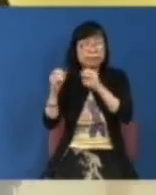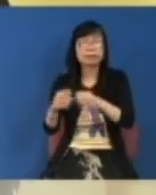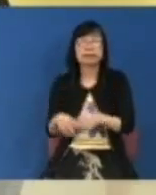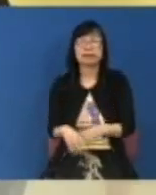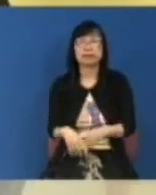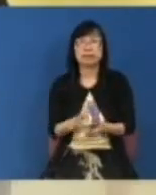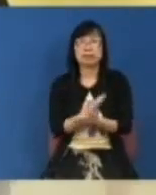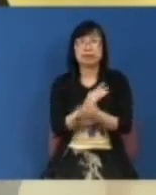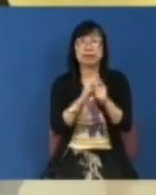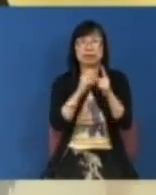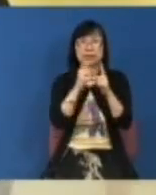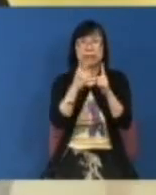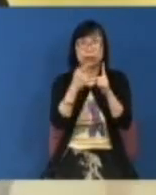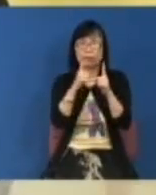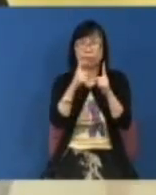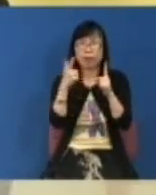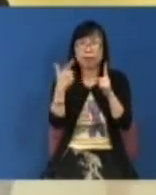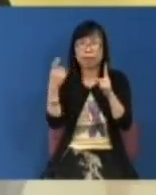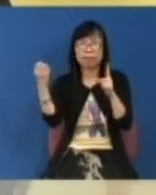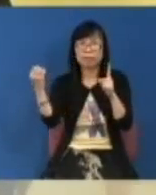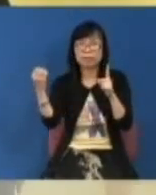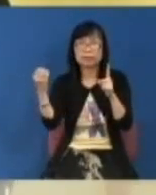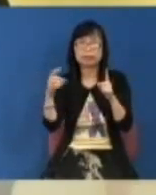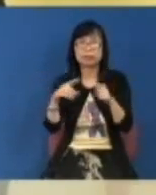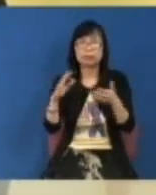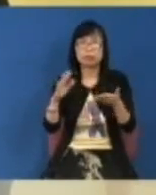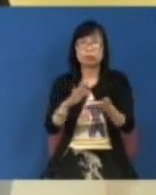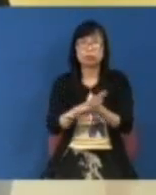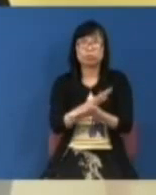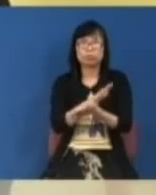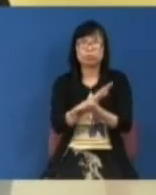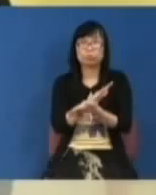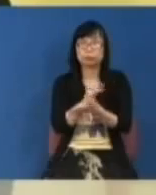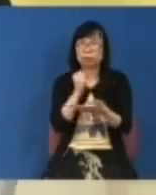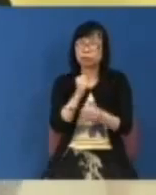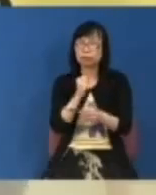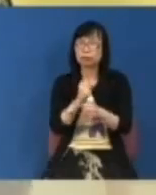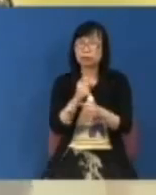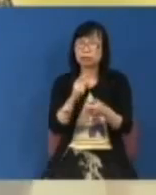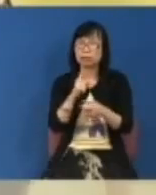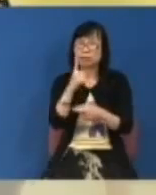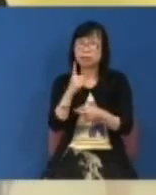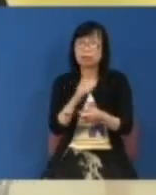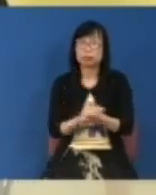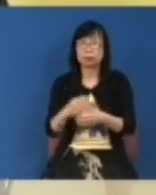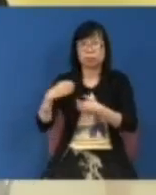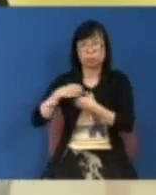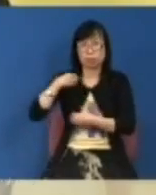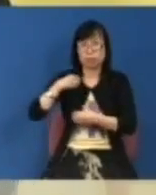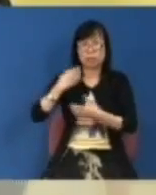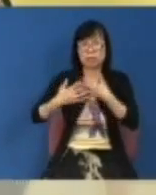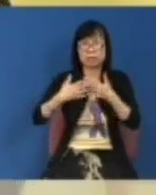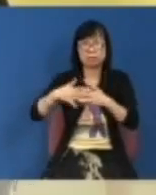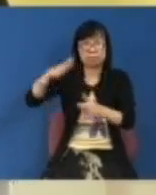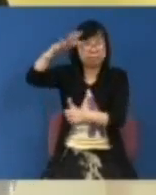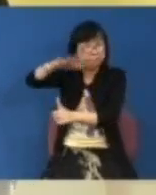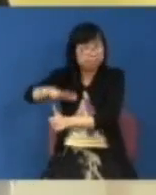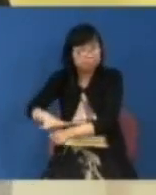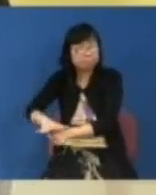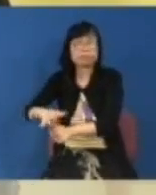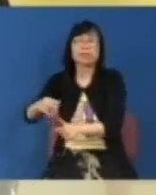1980年的團結工會搞了一年，我不要計算那些了，被人用軍事鎮壓了。這個波